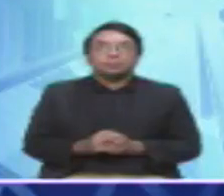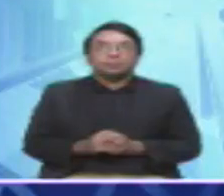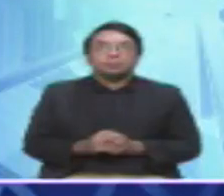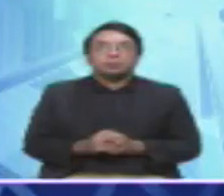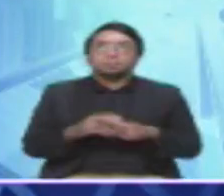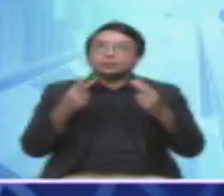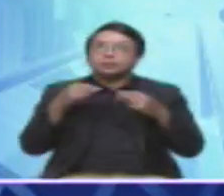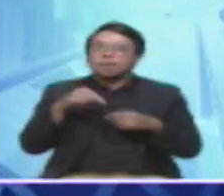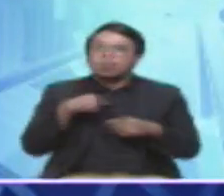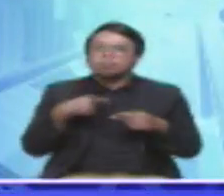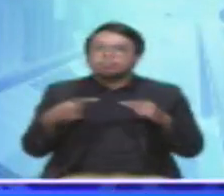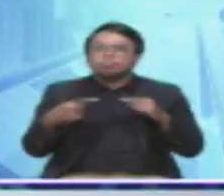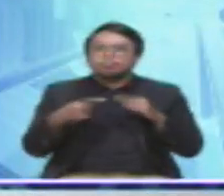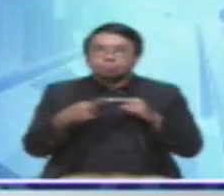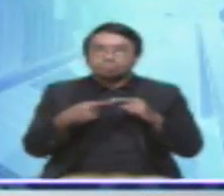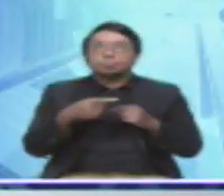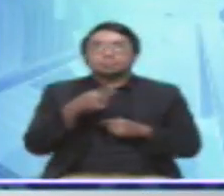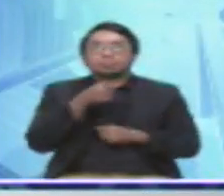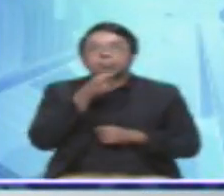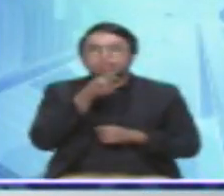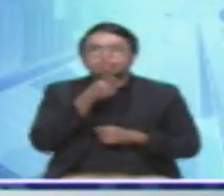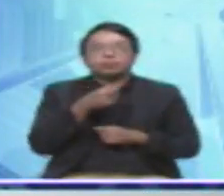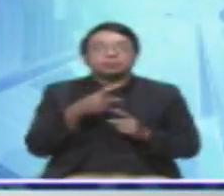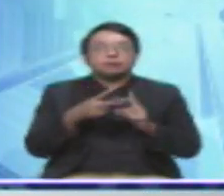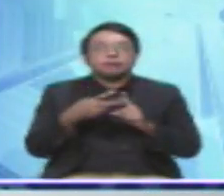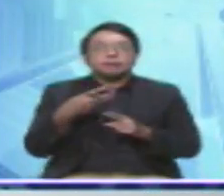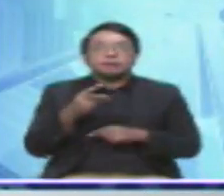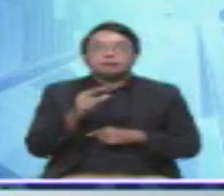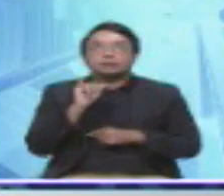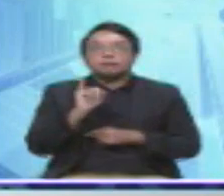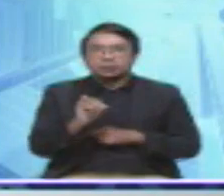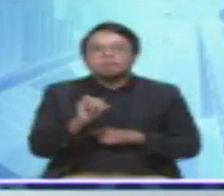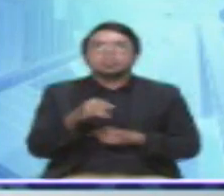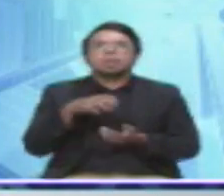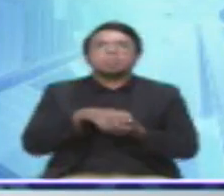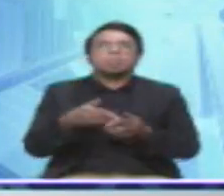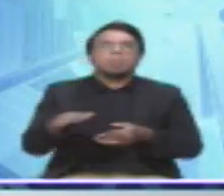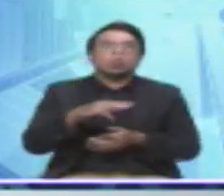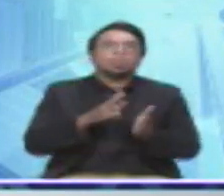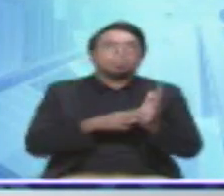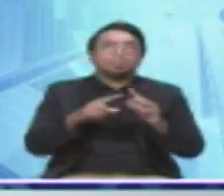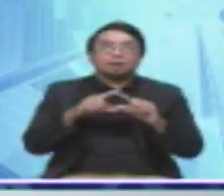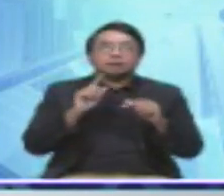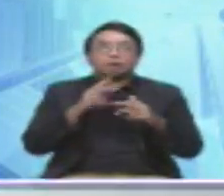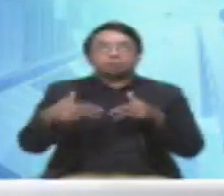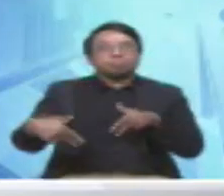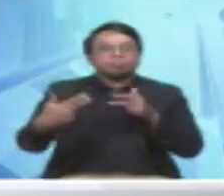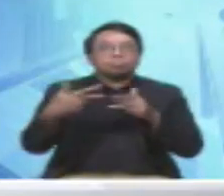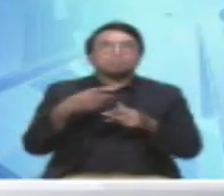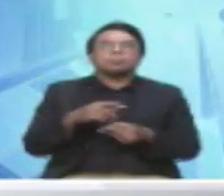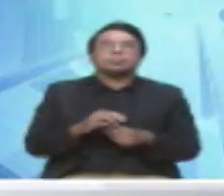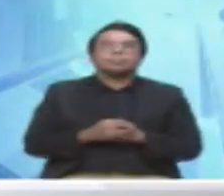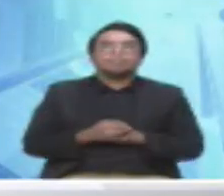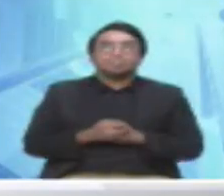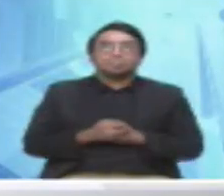Dan untuk mengetahui perkembangan mengenai kasus mutilasi tersebut, kita telah terhubung bersama rekan kami Heri Susanto di Banyumas melalui Skype. Ya